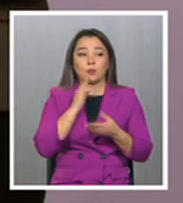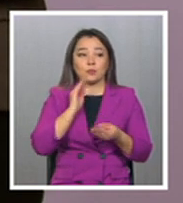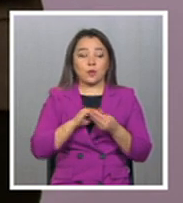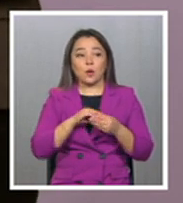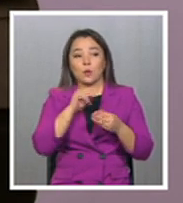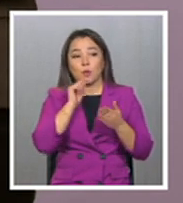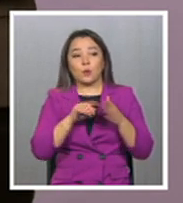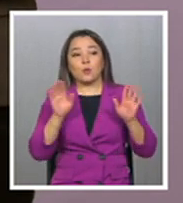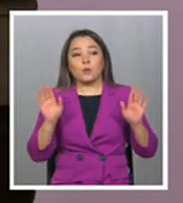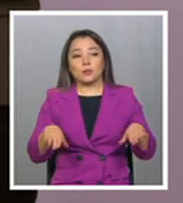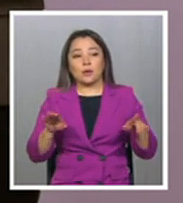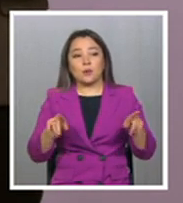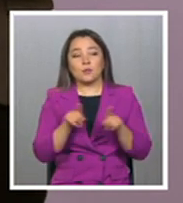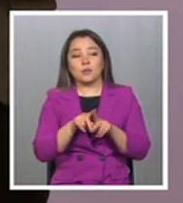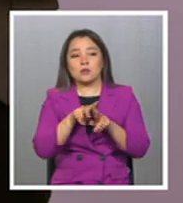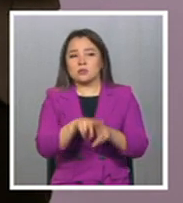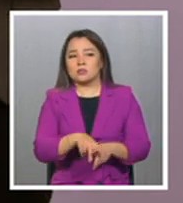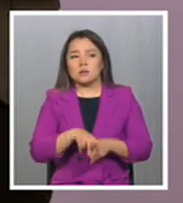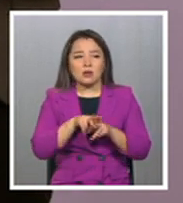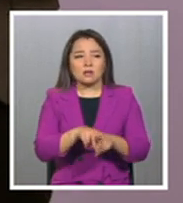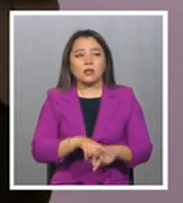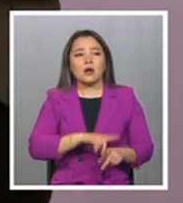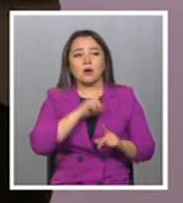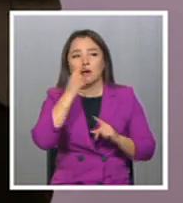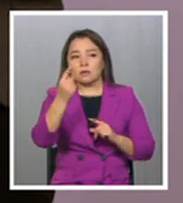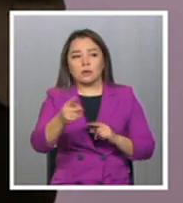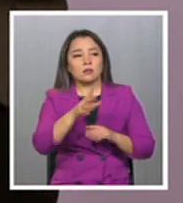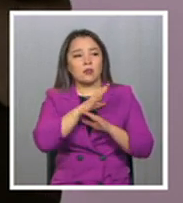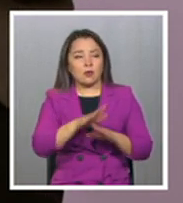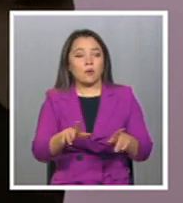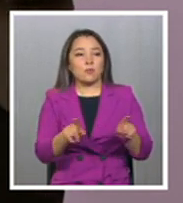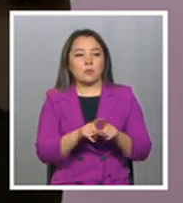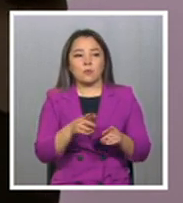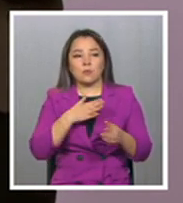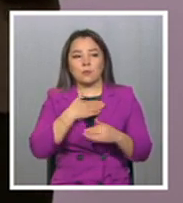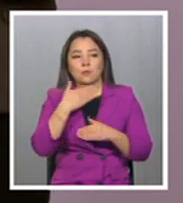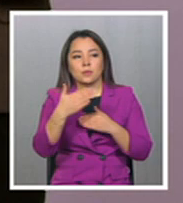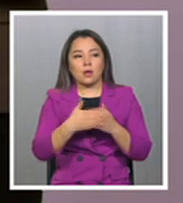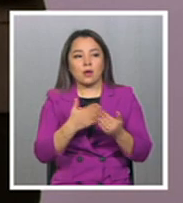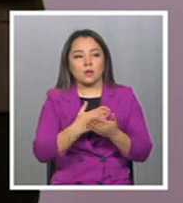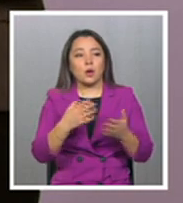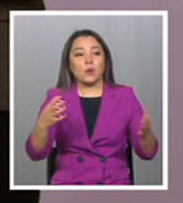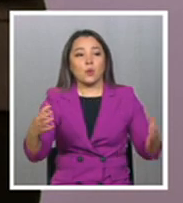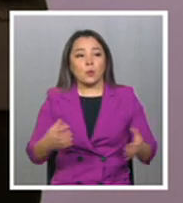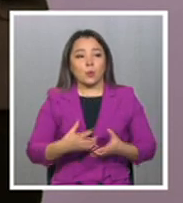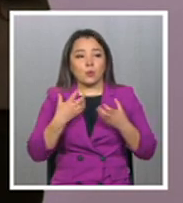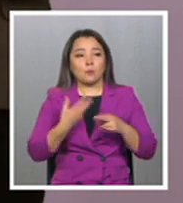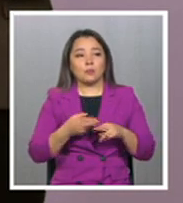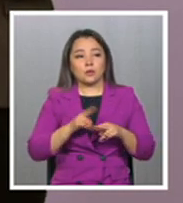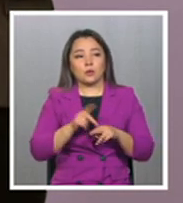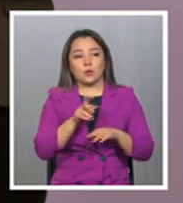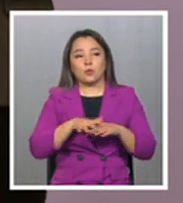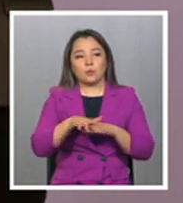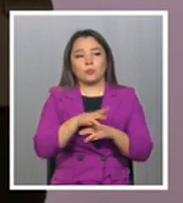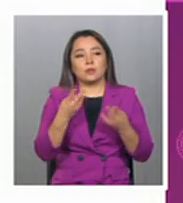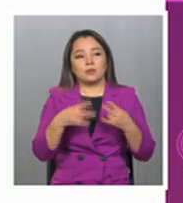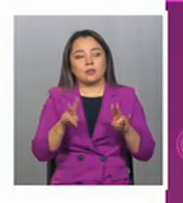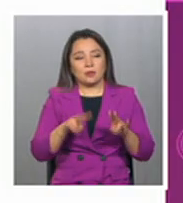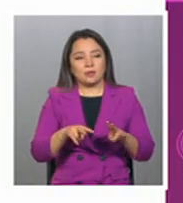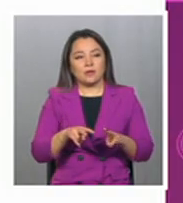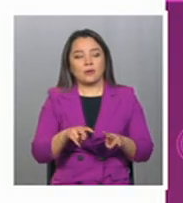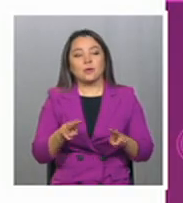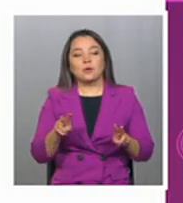ұшқан сияқтем, ұзамаппын бірақ мен. Қорыққанымды жаңағы жұрт білмесе